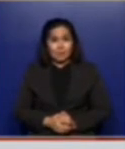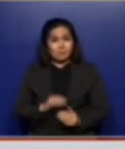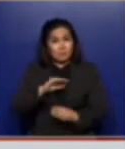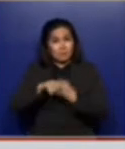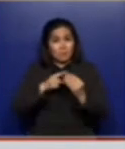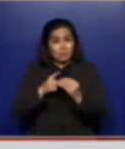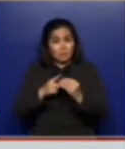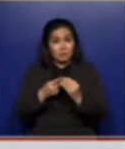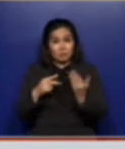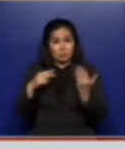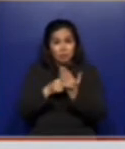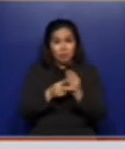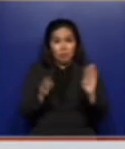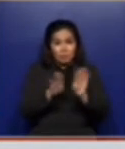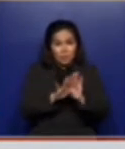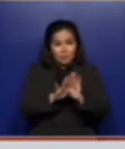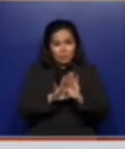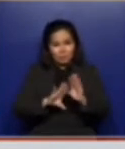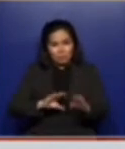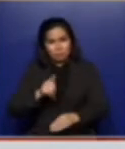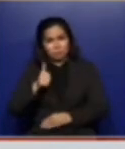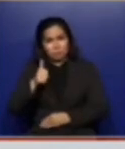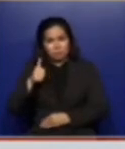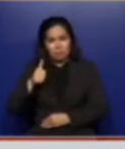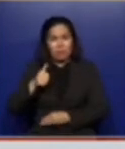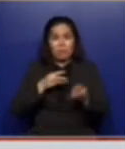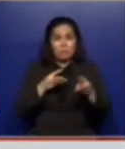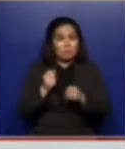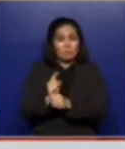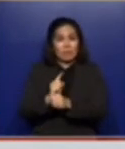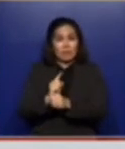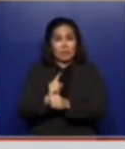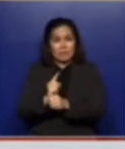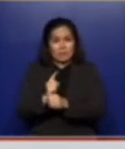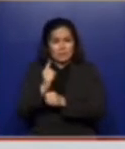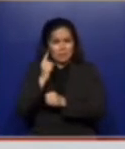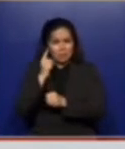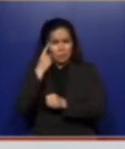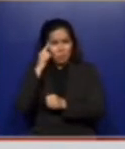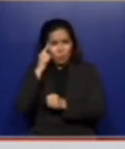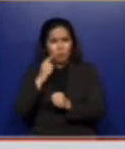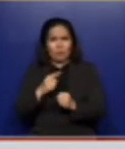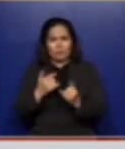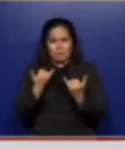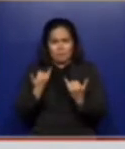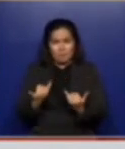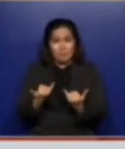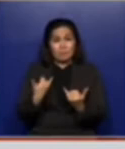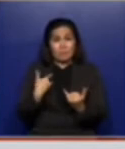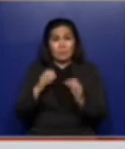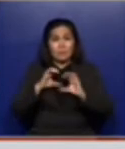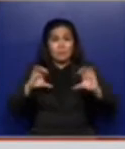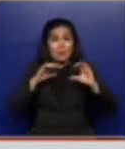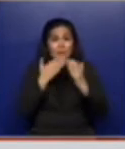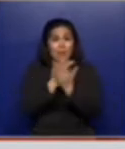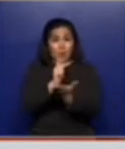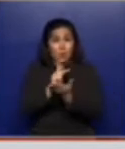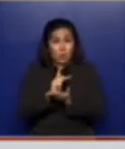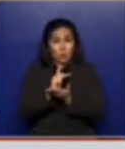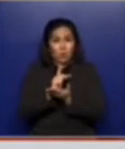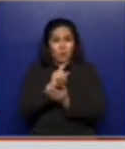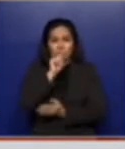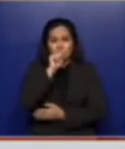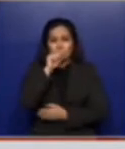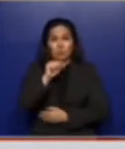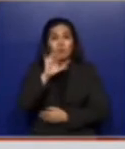ยรัฐบาลออกมาตรการต่างๆในการกู้เงิน3ฉบับ 1.9 ล้าน